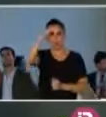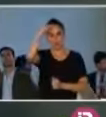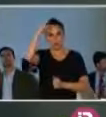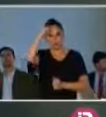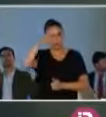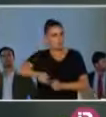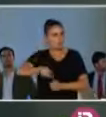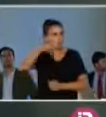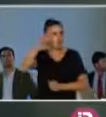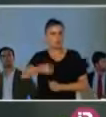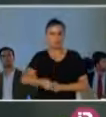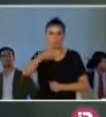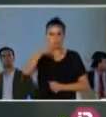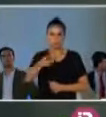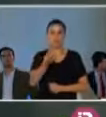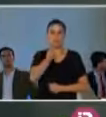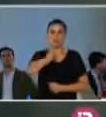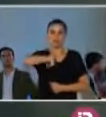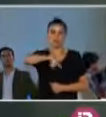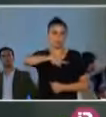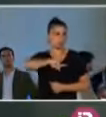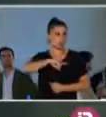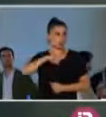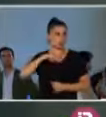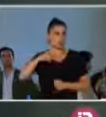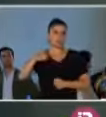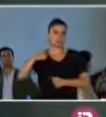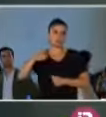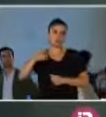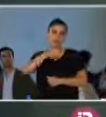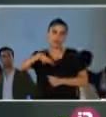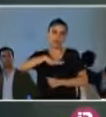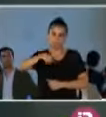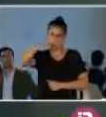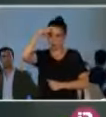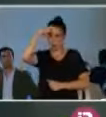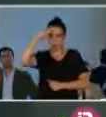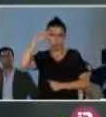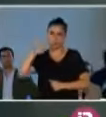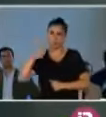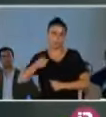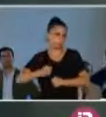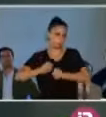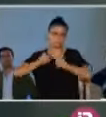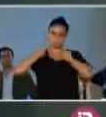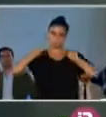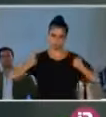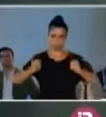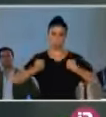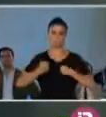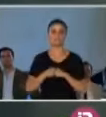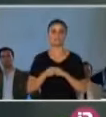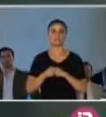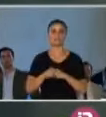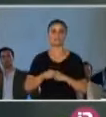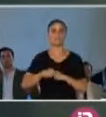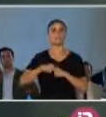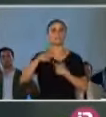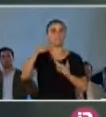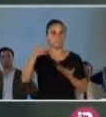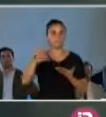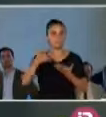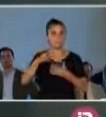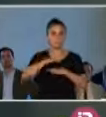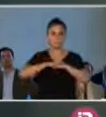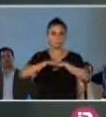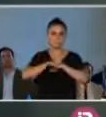poble i nosaltres tenim una ànima immensa. L'ànima que il·lumina cada arc d'aquesta llotja, la que omple de llum